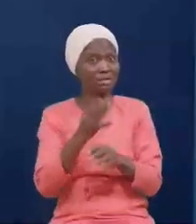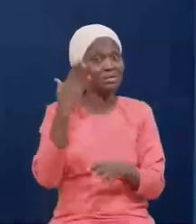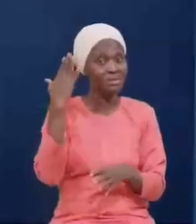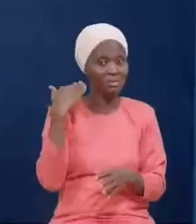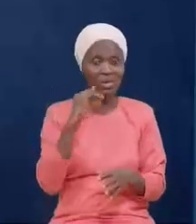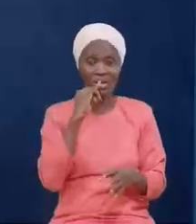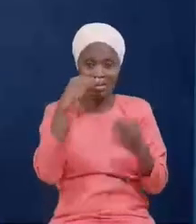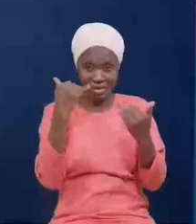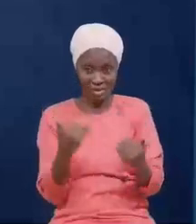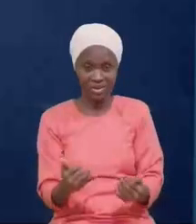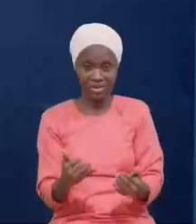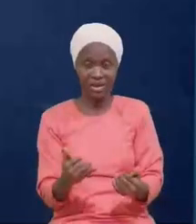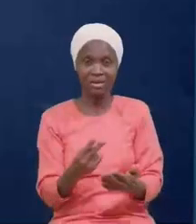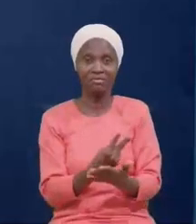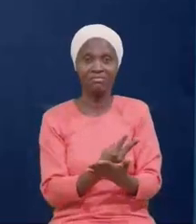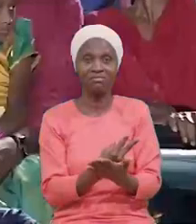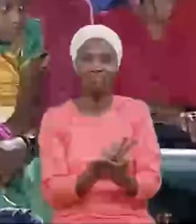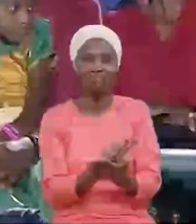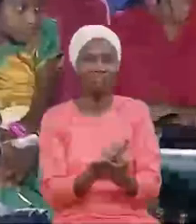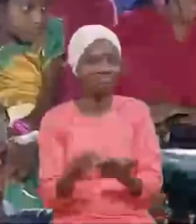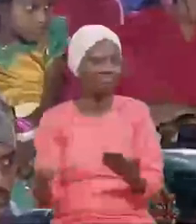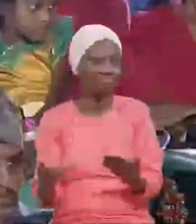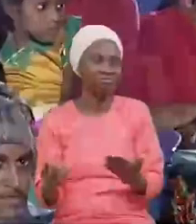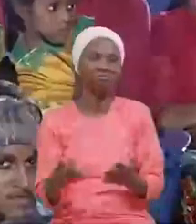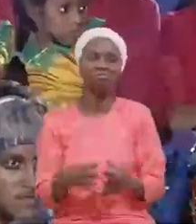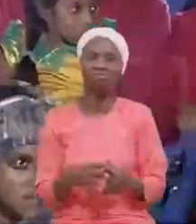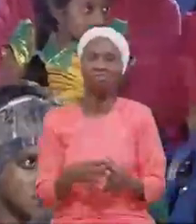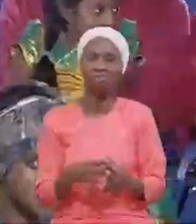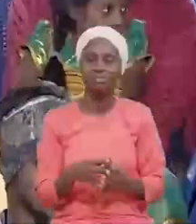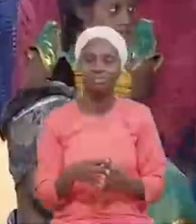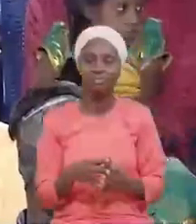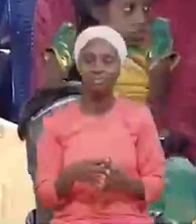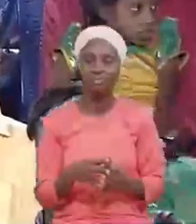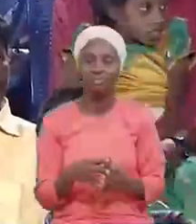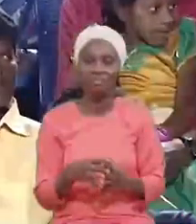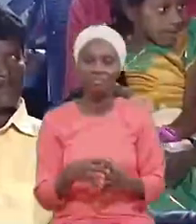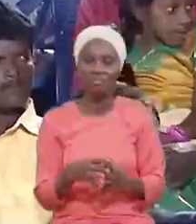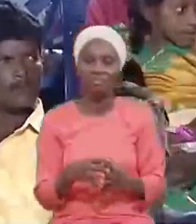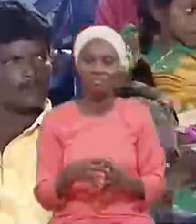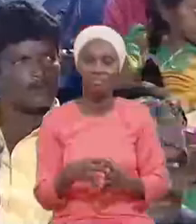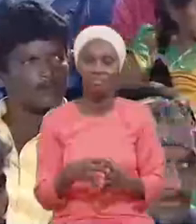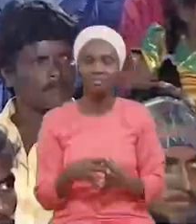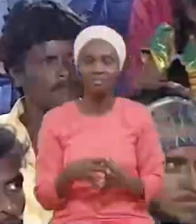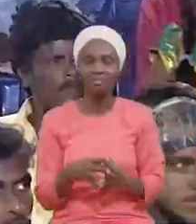Même le nom, les noms des maladies qu'il connaissait toutes les années passées, tout cela est désuet.